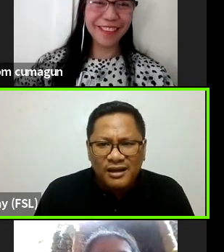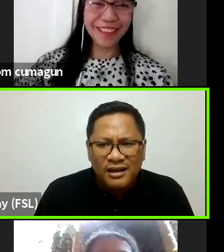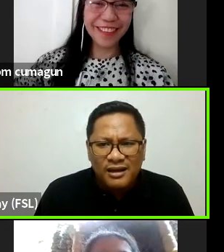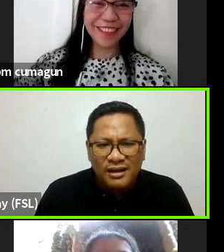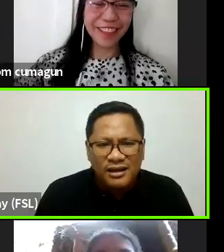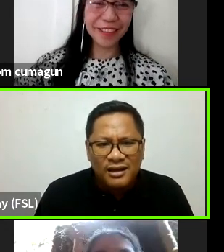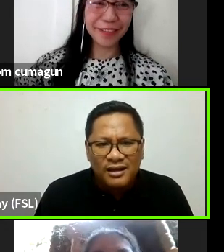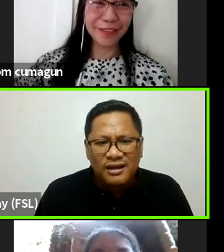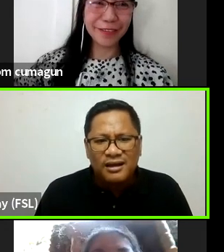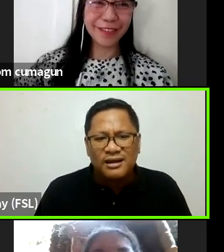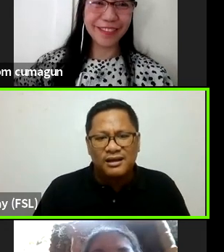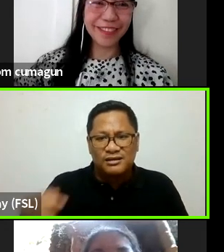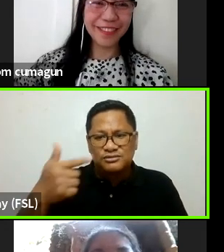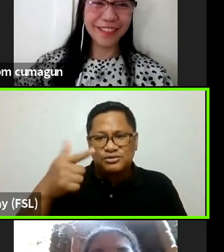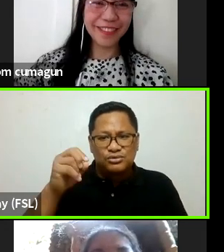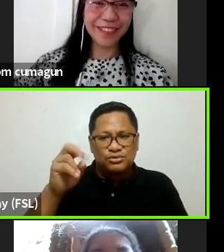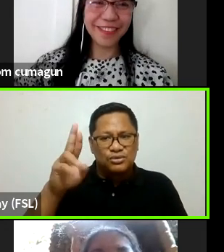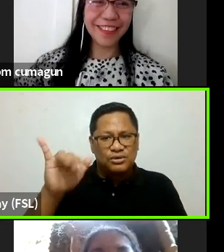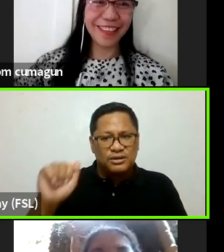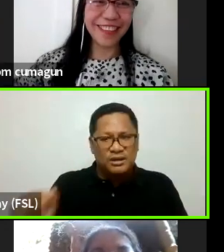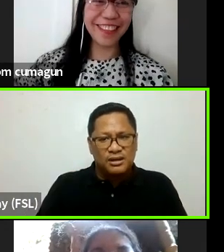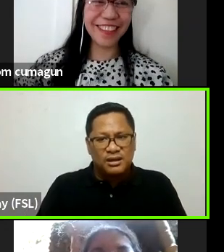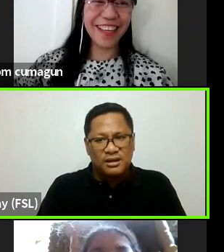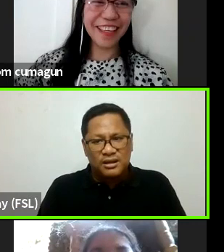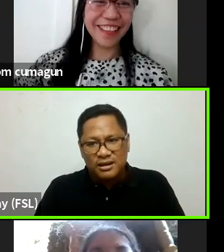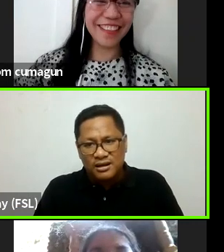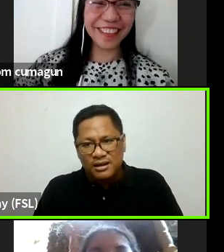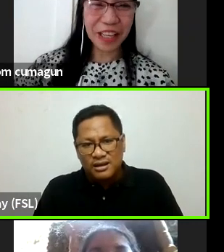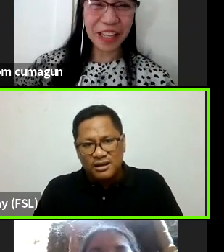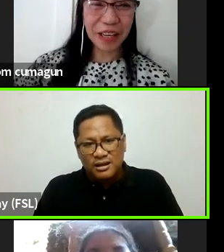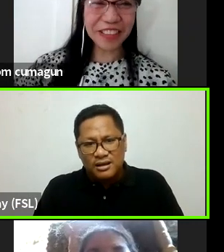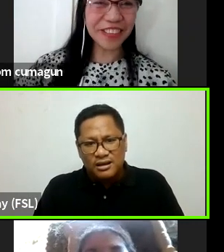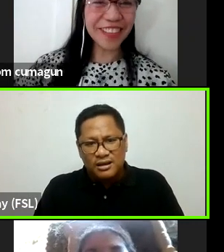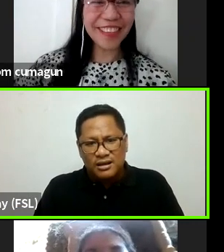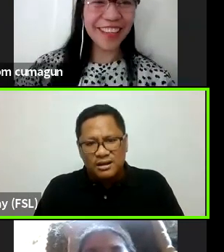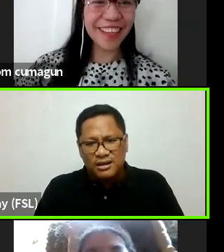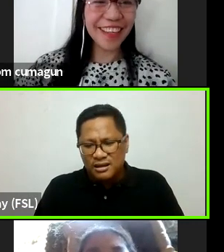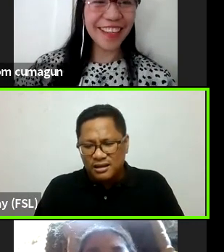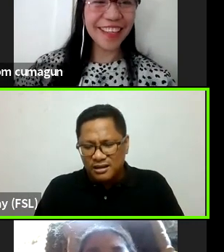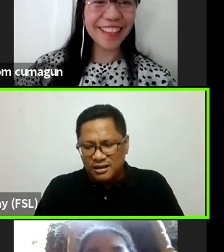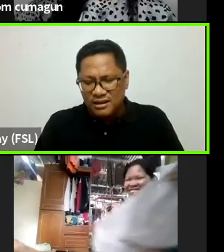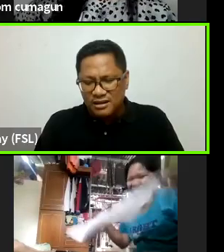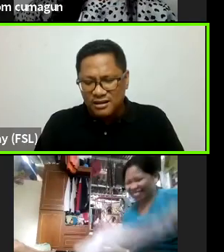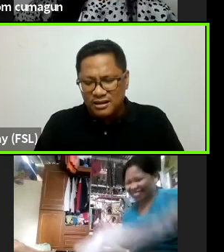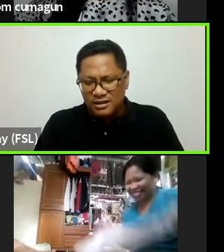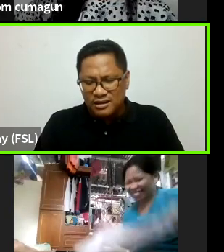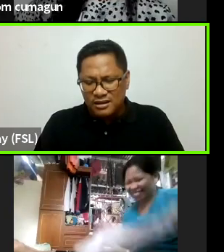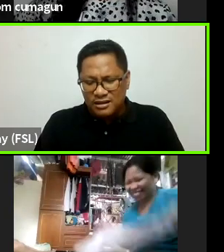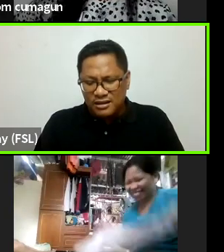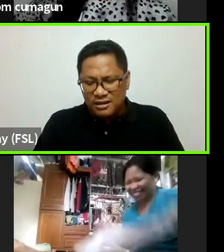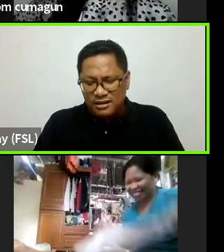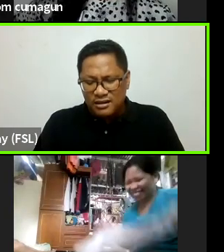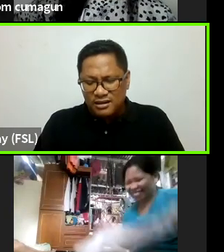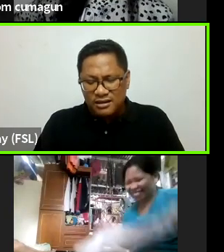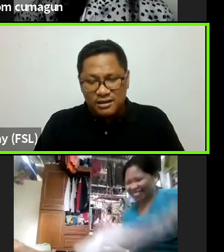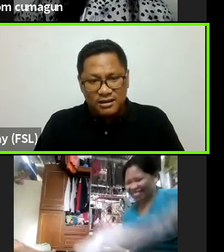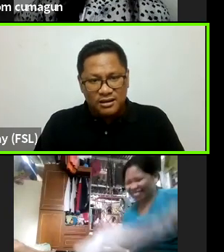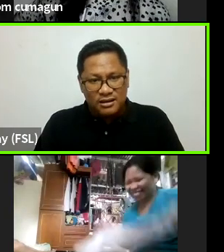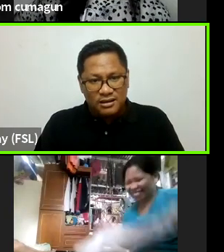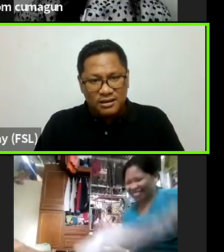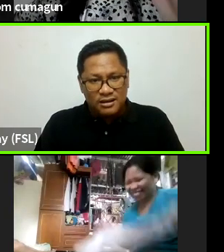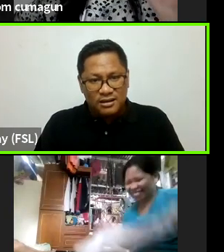si Gloria. Okay. I-unmute mo nga. Teka, di kita ma-unmute eh. Kaya mo